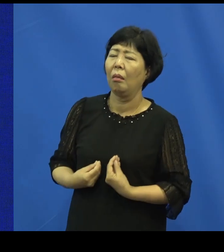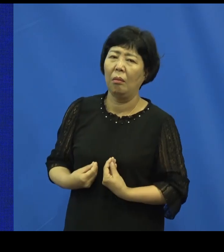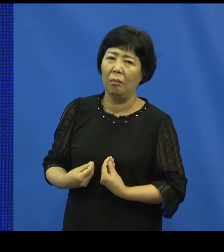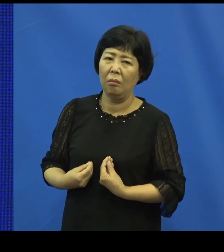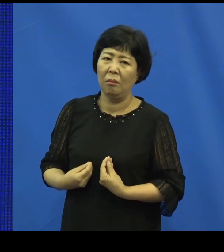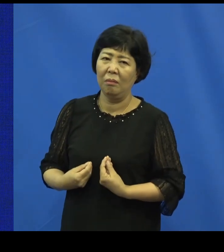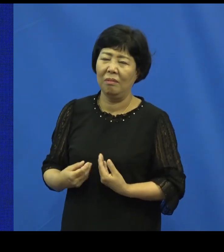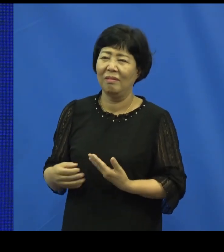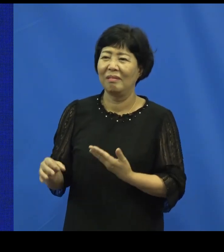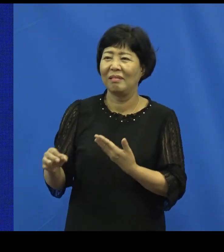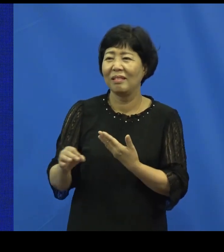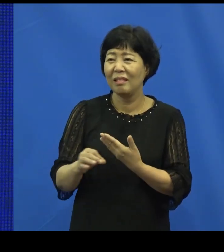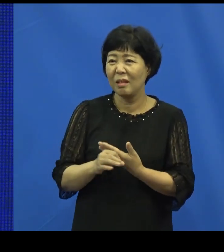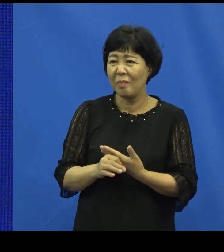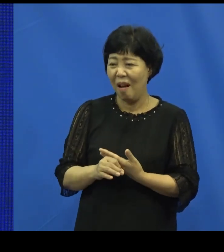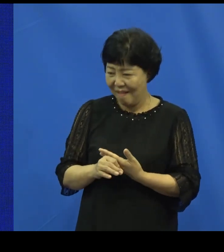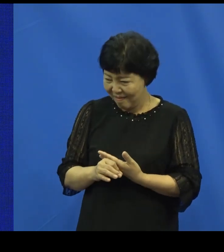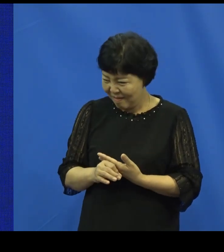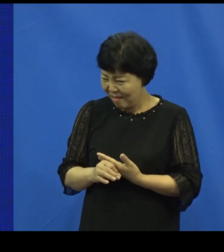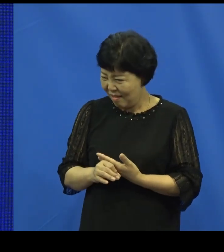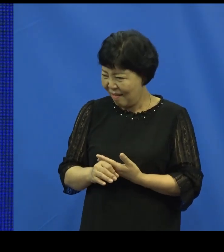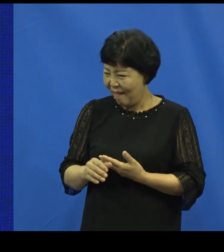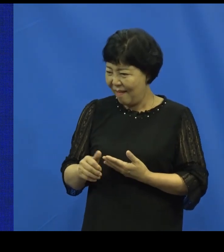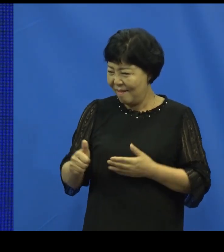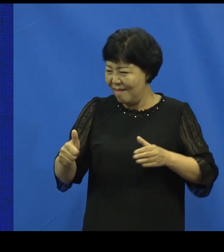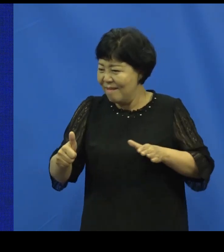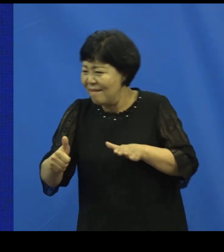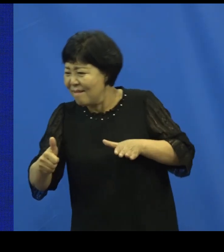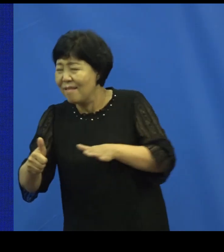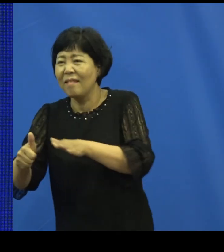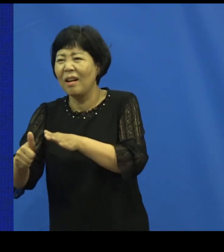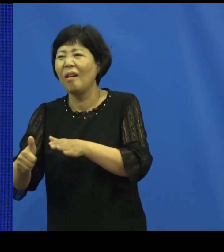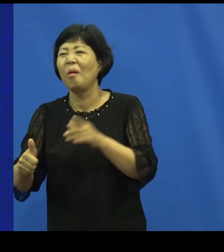그러면요, 막 악을 품고 공격을 해요.